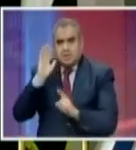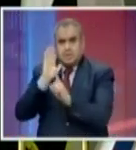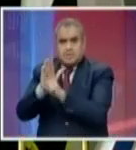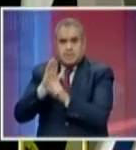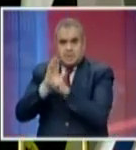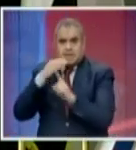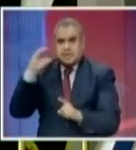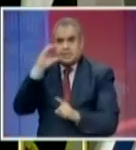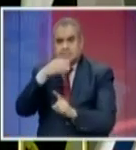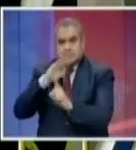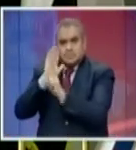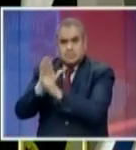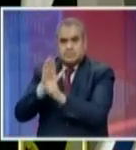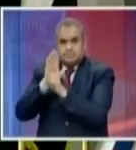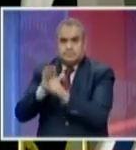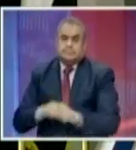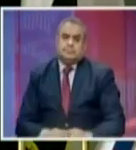سيسي.